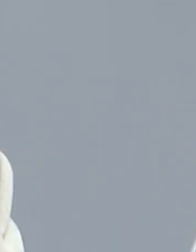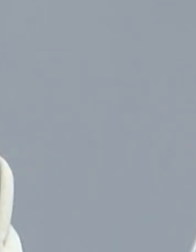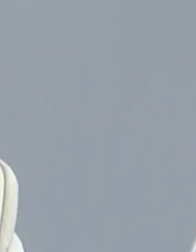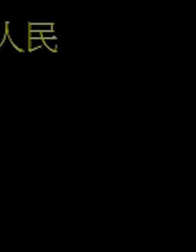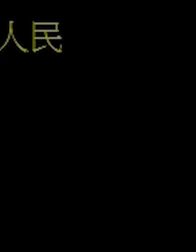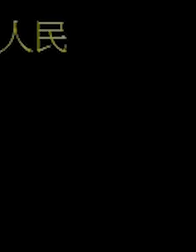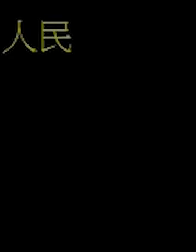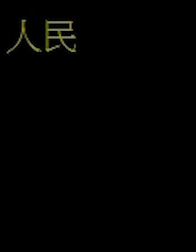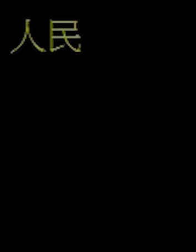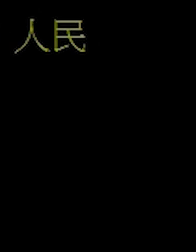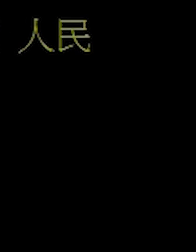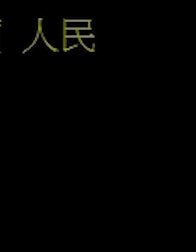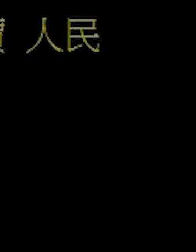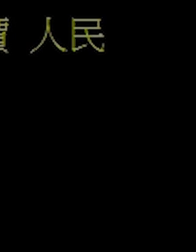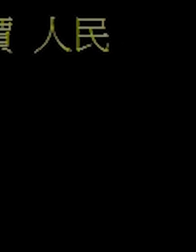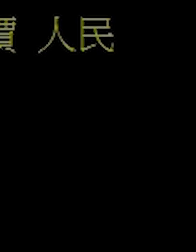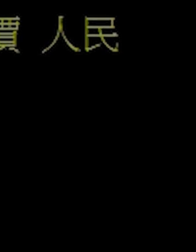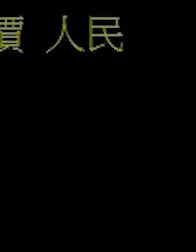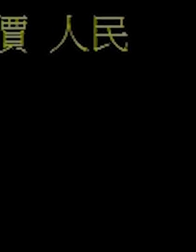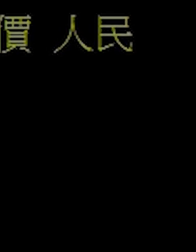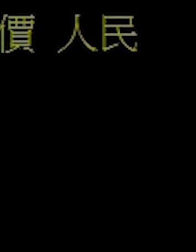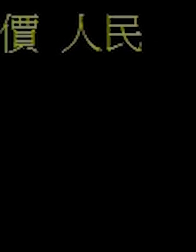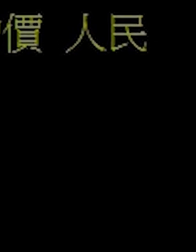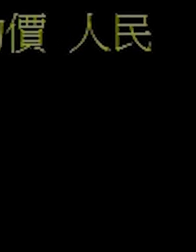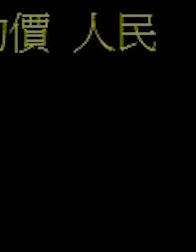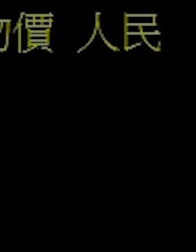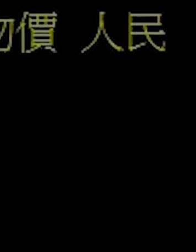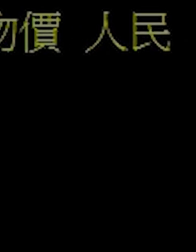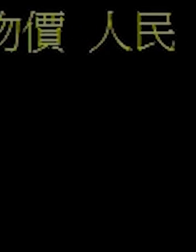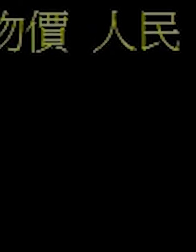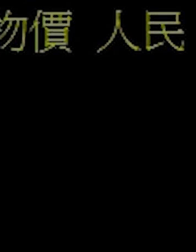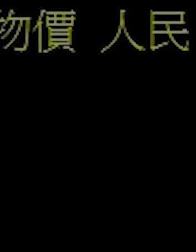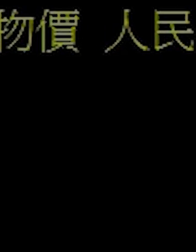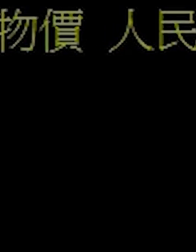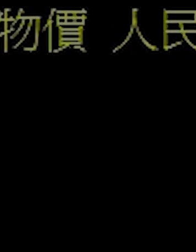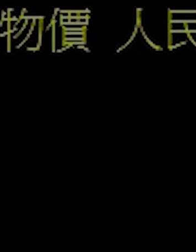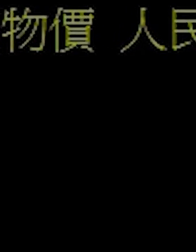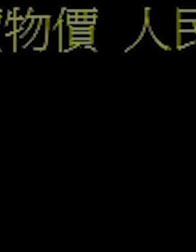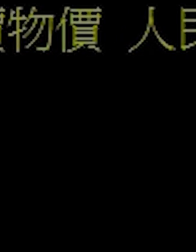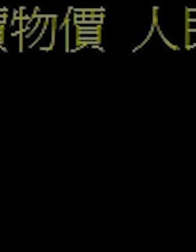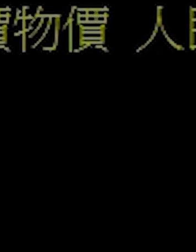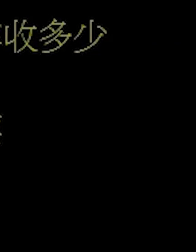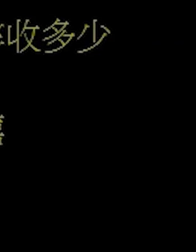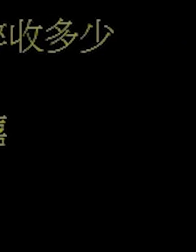下看，原来每个女孩都不简单。